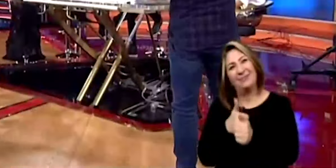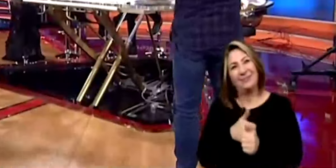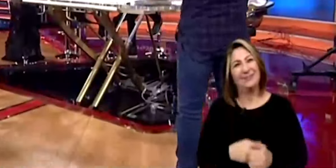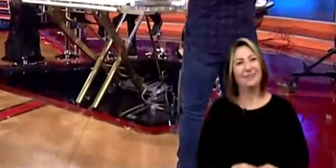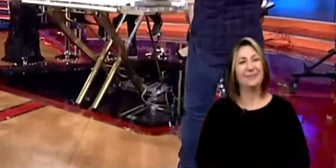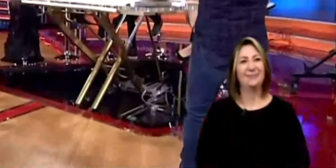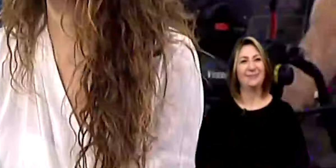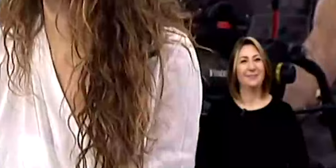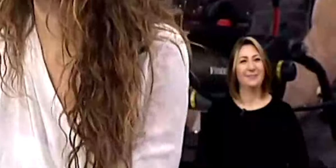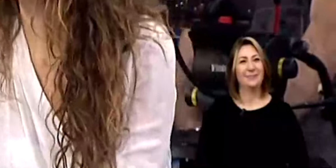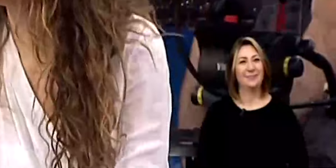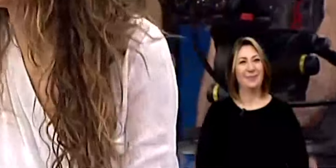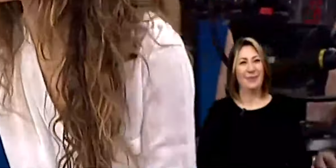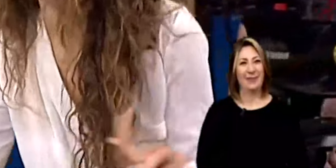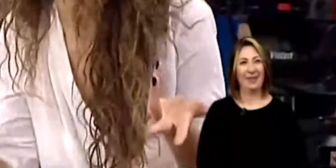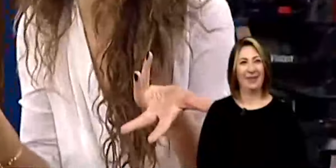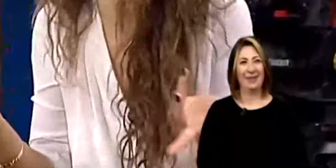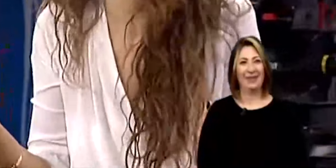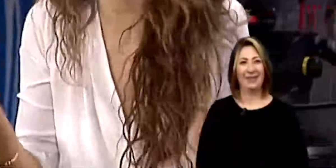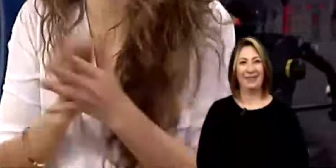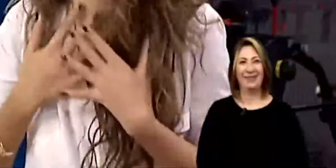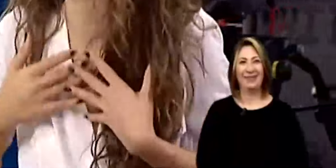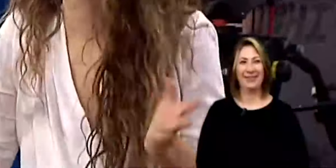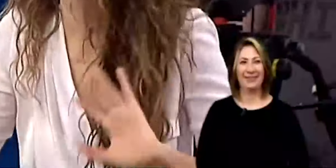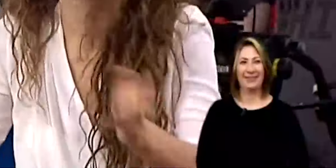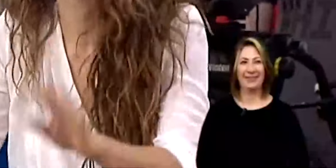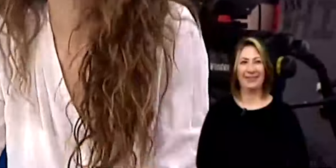teşekkürler. Hadi. Buyurun, alkışlıyoruz Atiye'yi. Hayır!